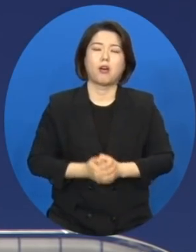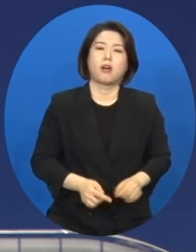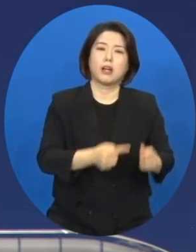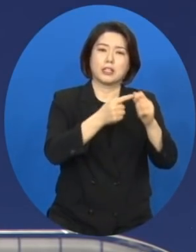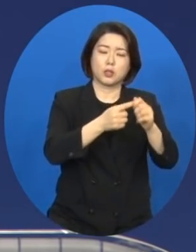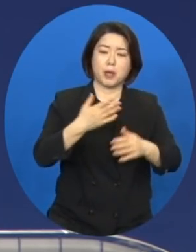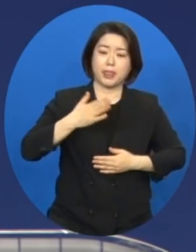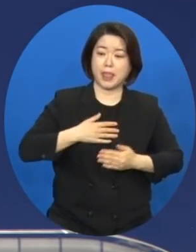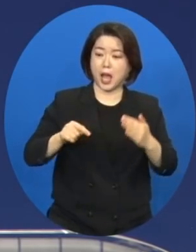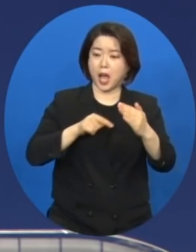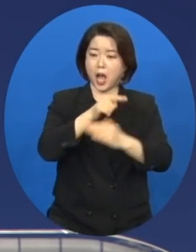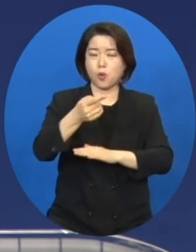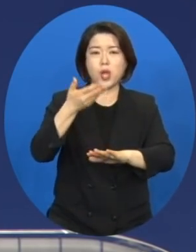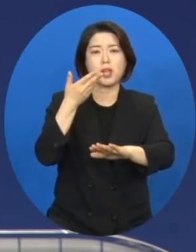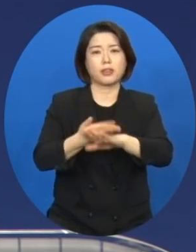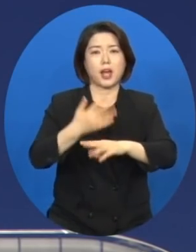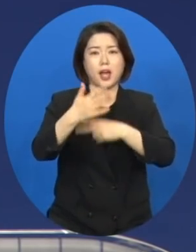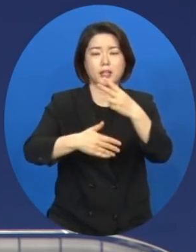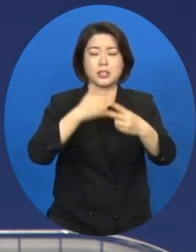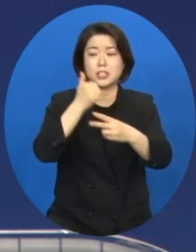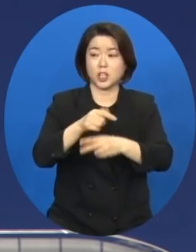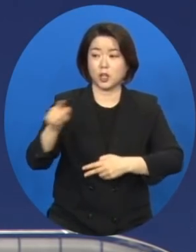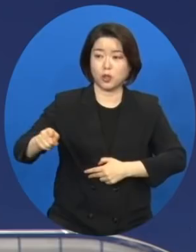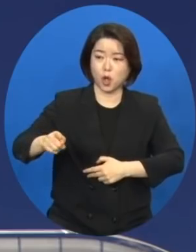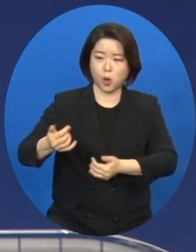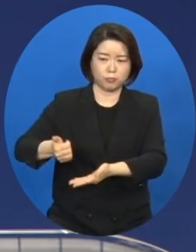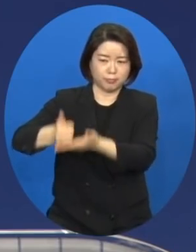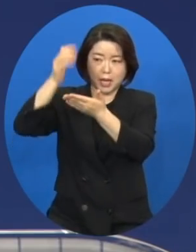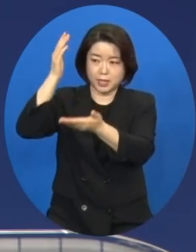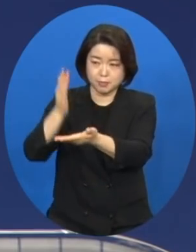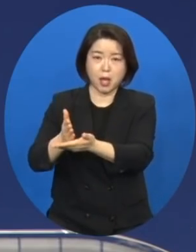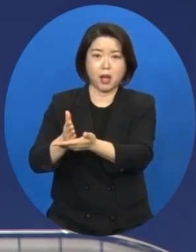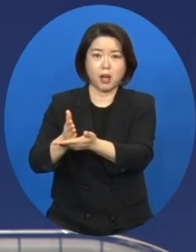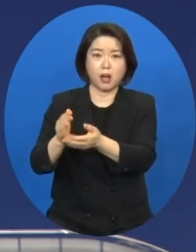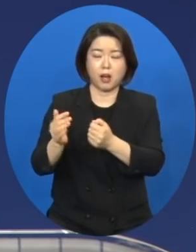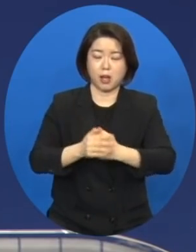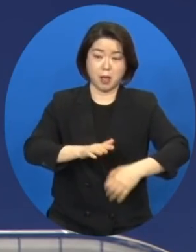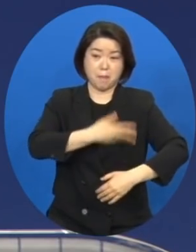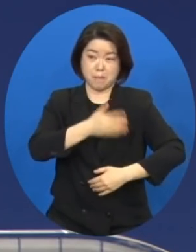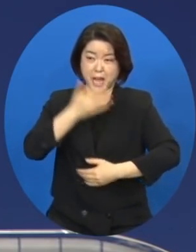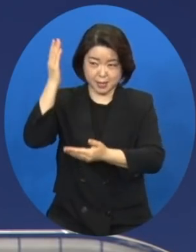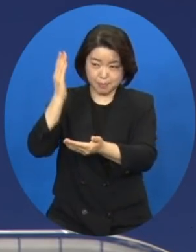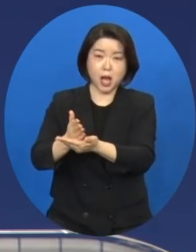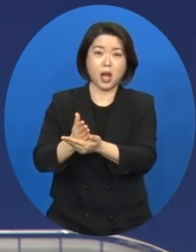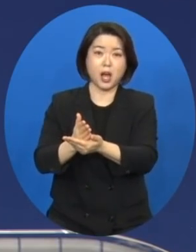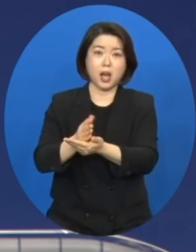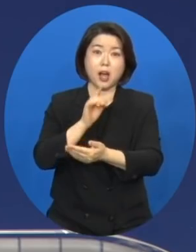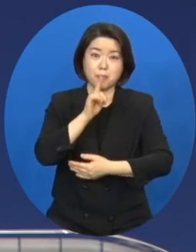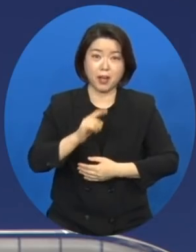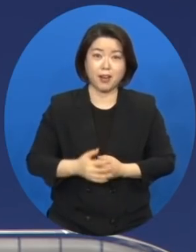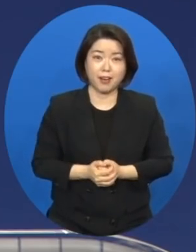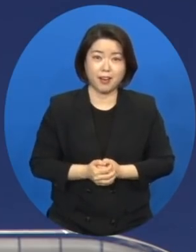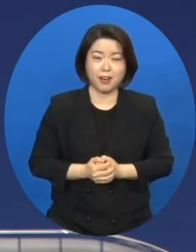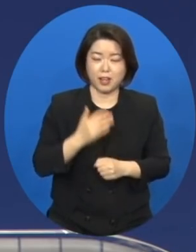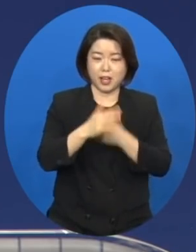나 이외에 다른 신을 내게 두지 말아라. 쉽게 얘기하면 바람 피지 말라는 거죠. 하나님보다 더 사랑하는